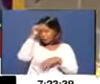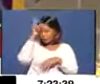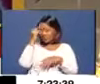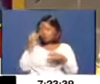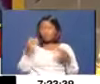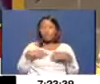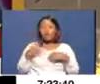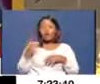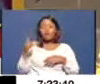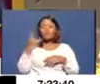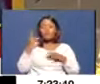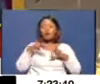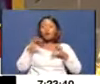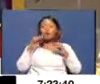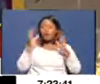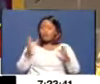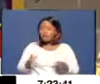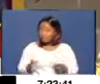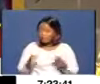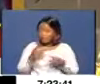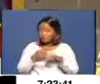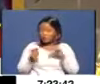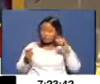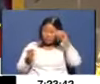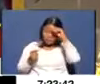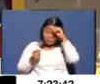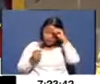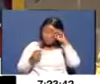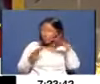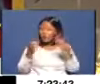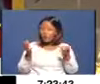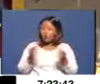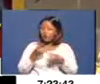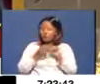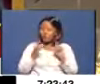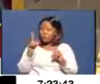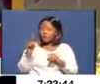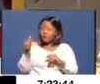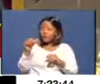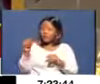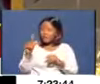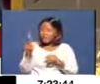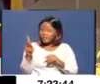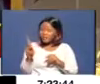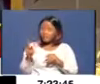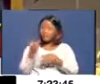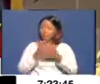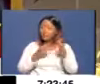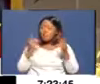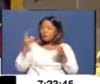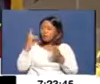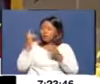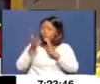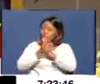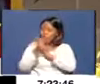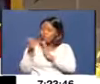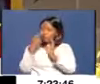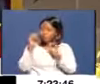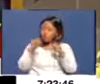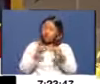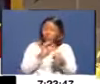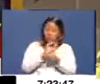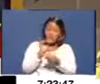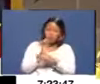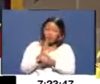officers, especially from the government or even the law society of Kenya, some legal experts who can be able to guide the widows on the issues